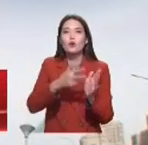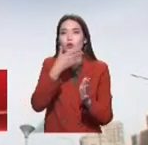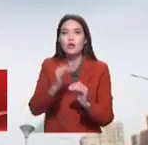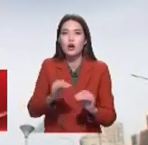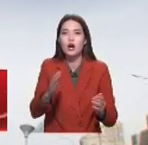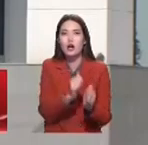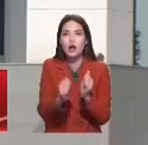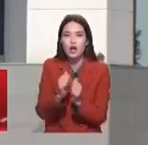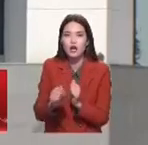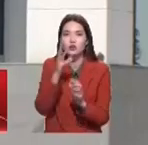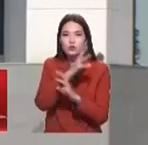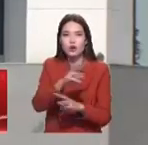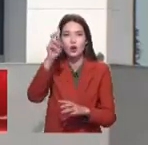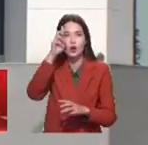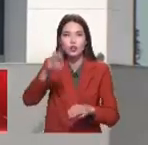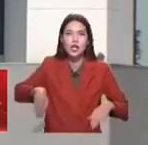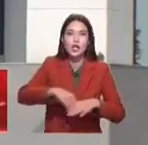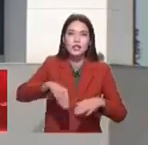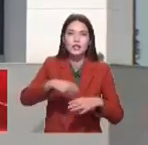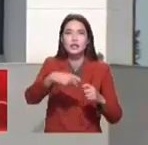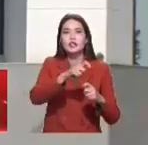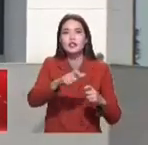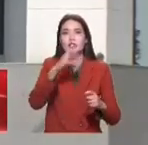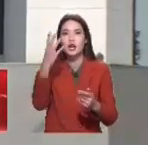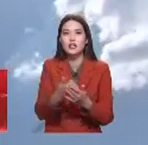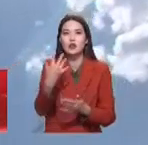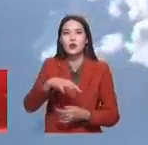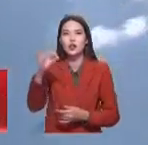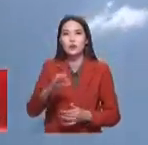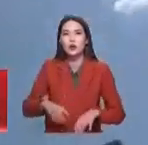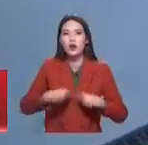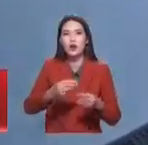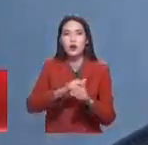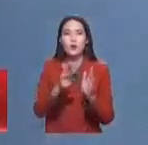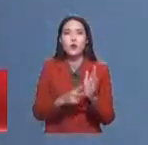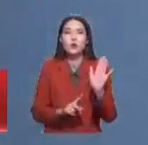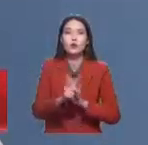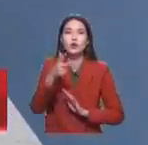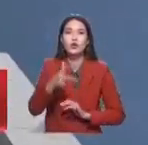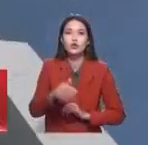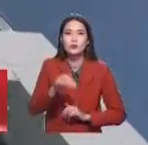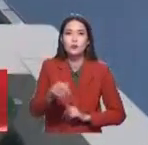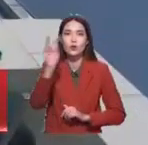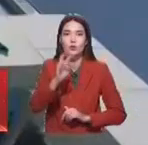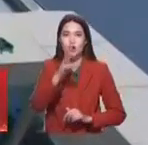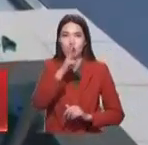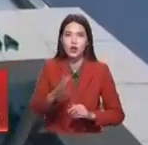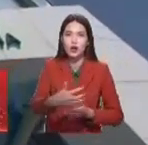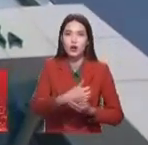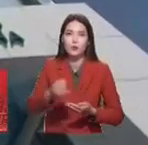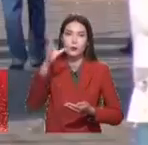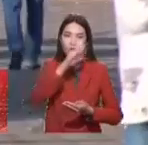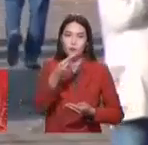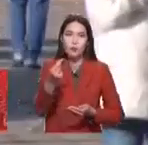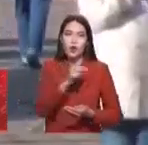баланың шотына ұлттық қордың инвестициялық табыстың 50% беріледі. Бала 18-ге толғанша 3000 доллар қаржы жинақталады. Бұл ақшаны